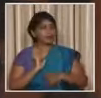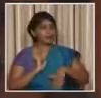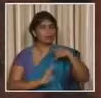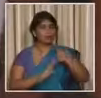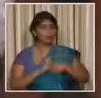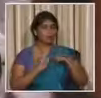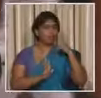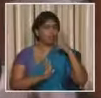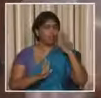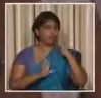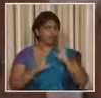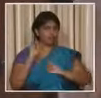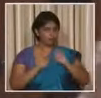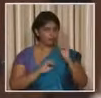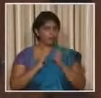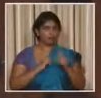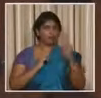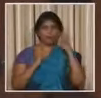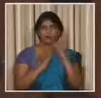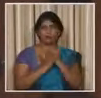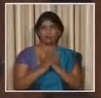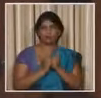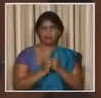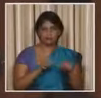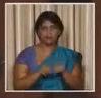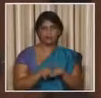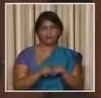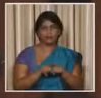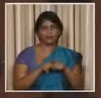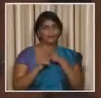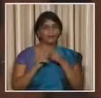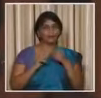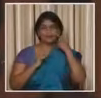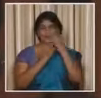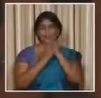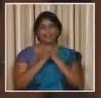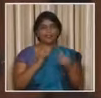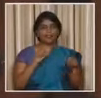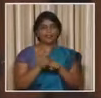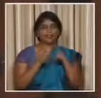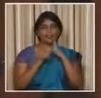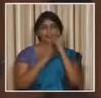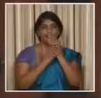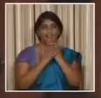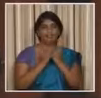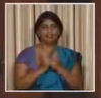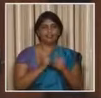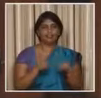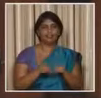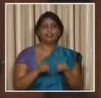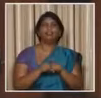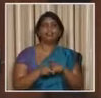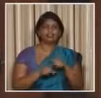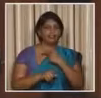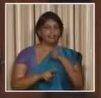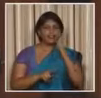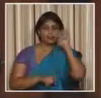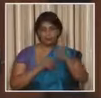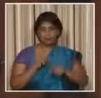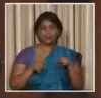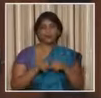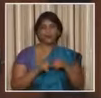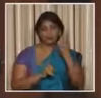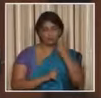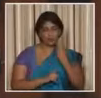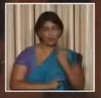90%ක් විතර පිරිසක් අද ඉතාමත්ම පීඩණයෙන් ඉන්නේ. ජීවත් වෙන්න බැරි තත්වයක් ඉන්නේ. මට හම්බුණා ඊයේ පෙරේද Uber Eats එකේ වැඩ කරන මිනිස්සෙක් ඇත්තටම පව්